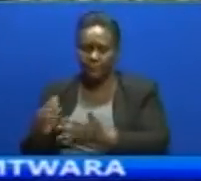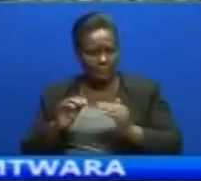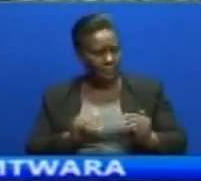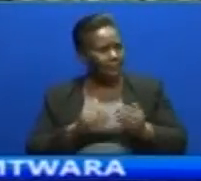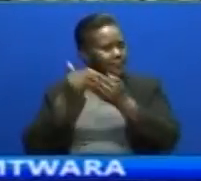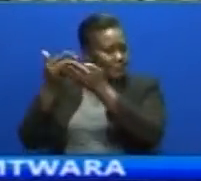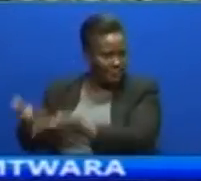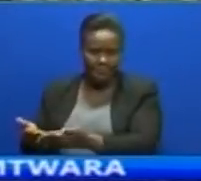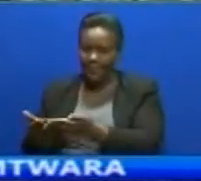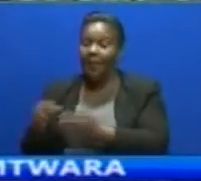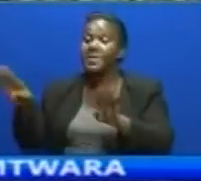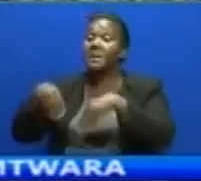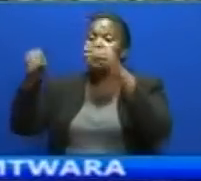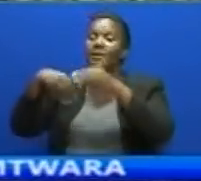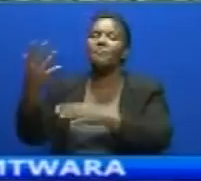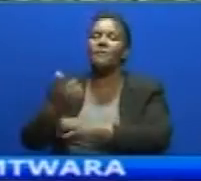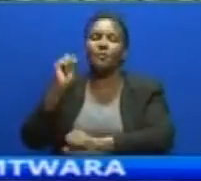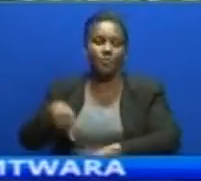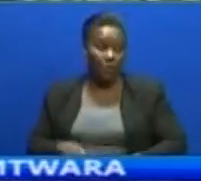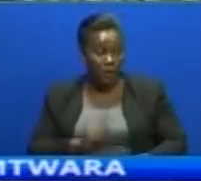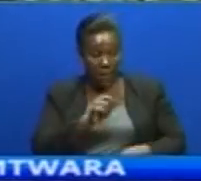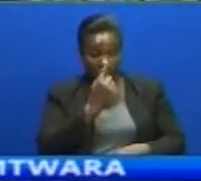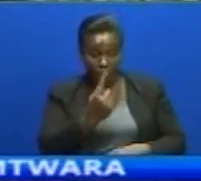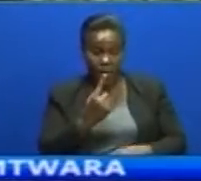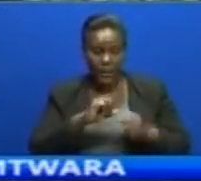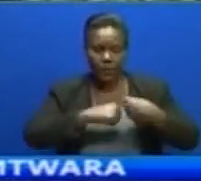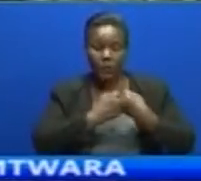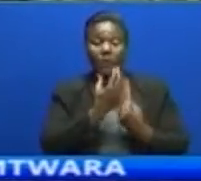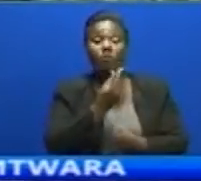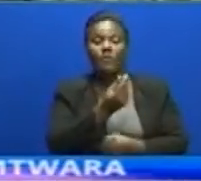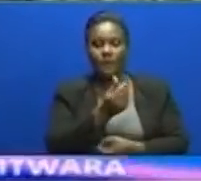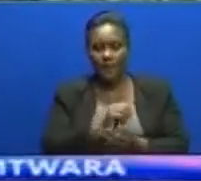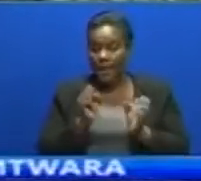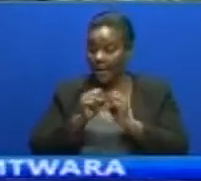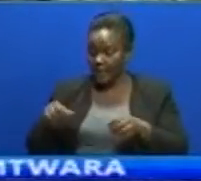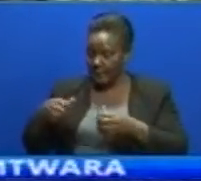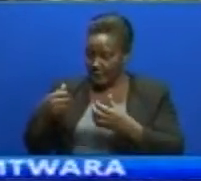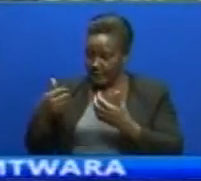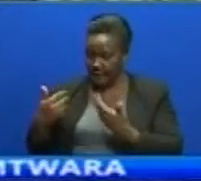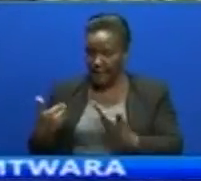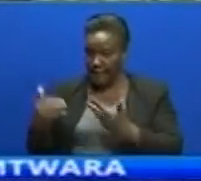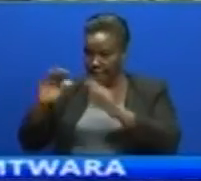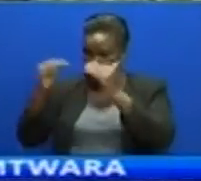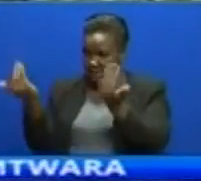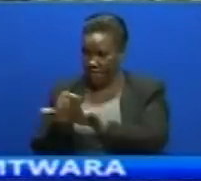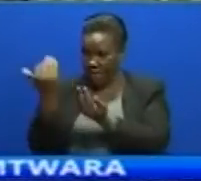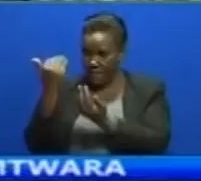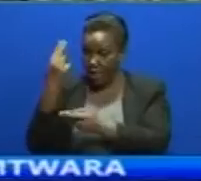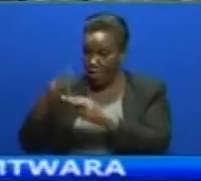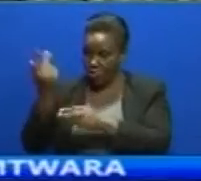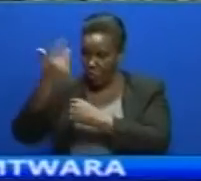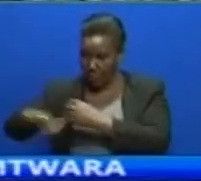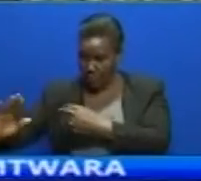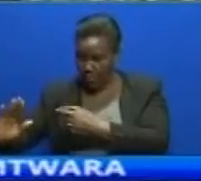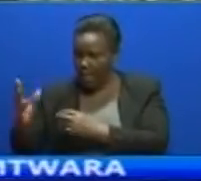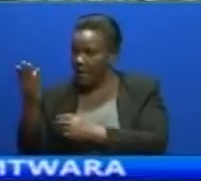inafanikiwa, kwa sababu kulikuwa na changamoto kidogo ya upatikanaji wa fedha. Kwa sababu tunachofanya ni vile vyama vikishauza korosho, zile